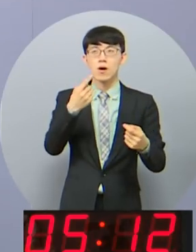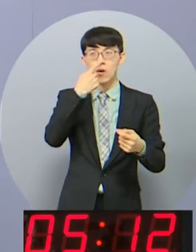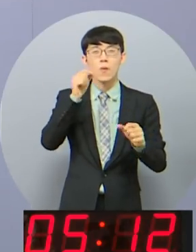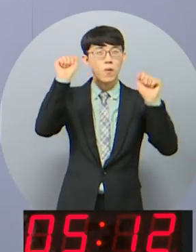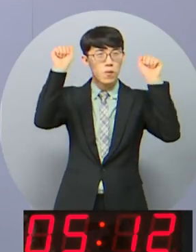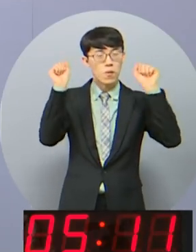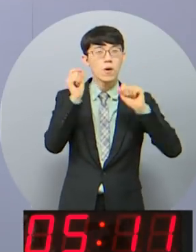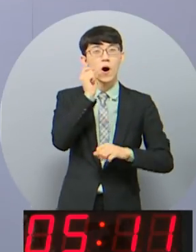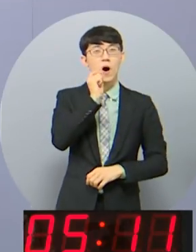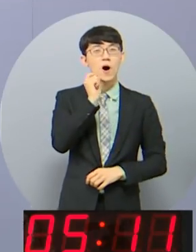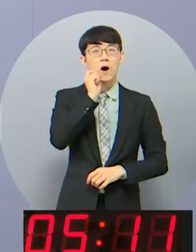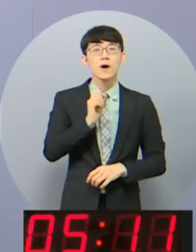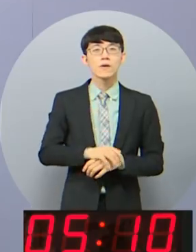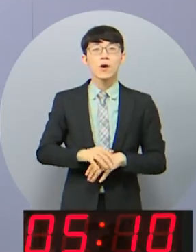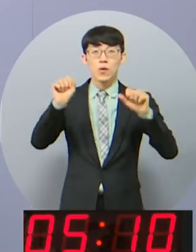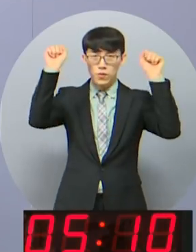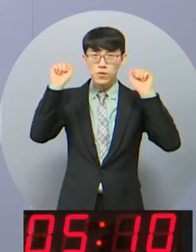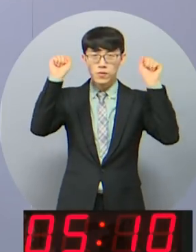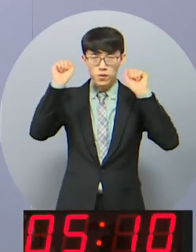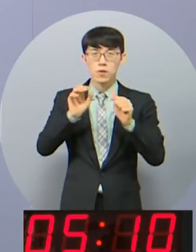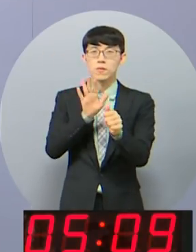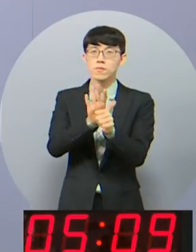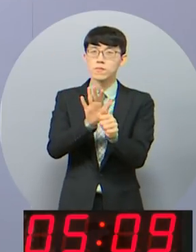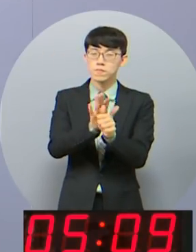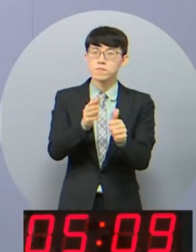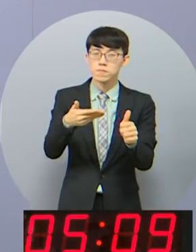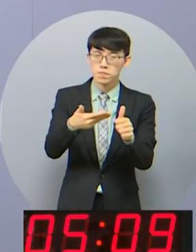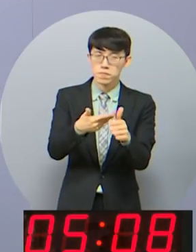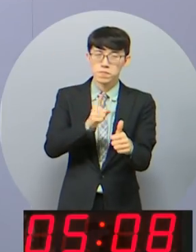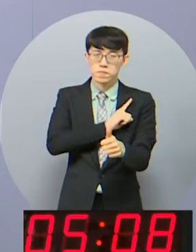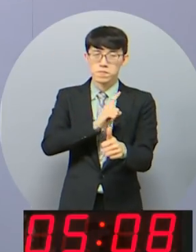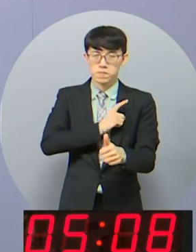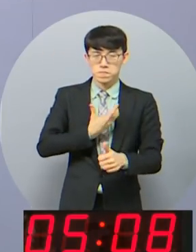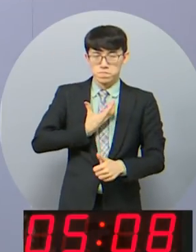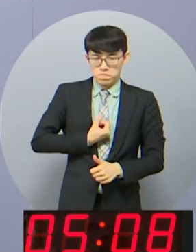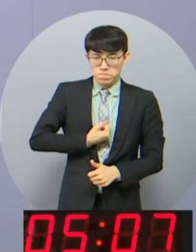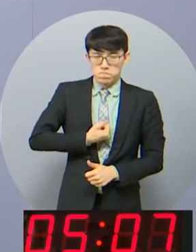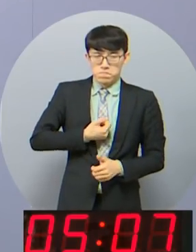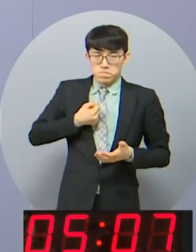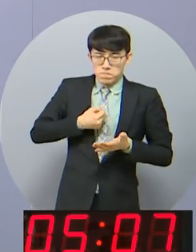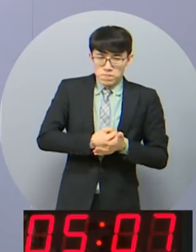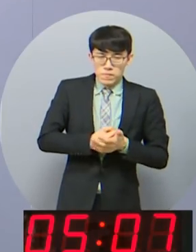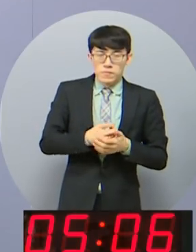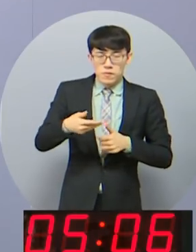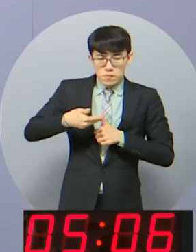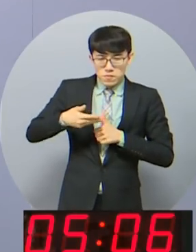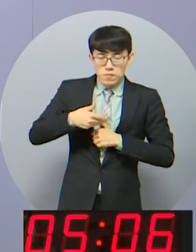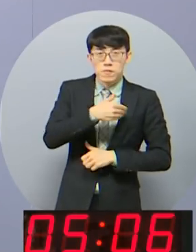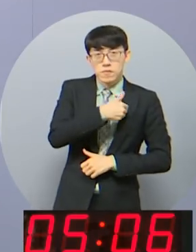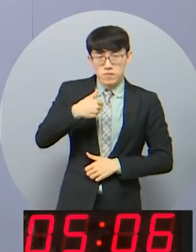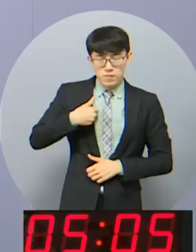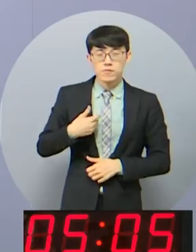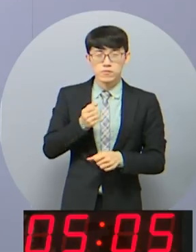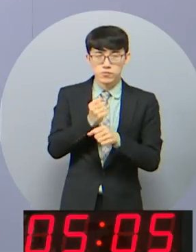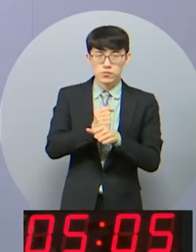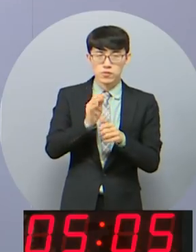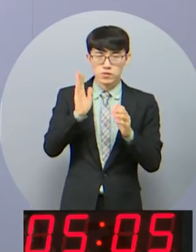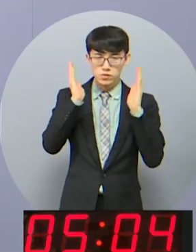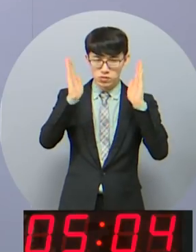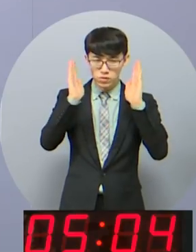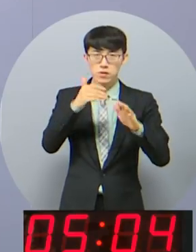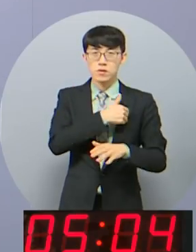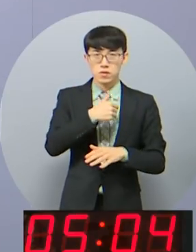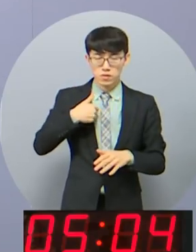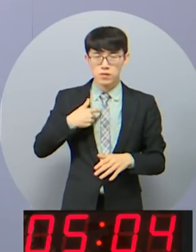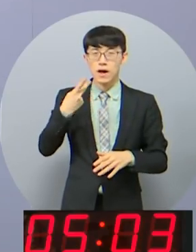爱好者，知道运动可以培养你的意志力，可以培养一个人的做事态度，更可以培养一个团队合